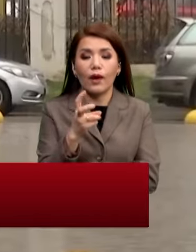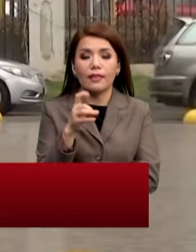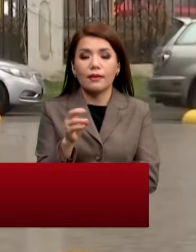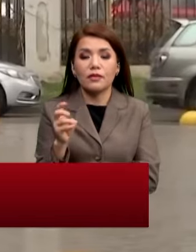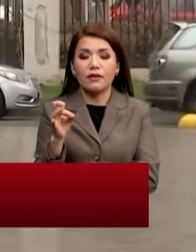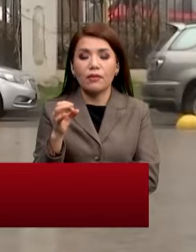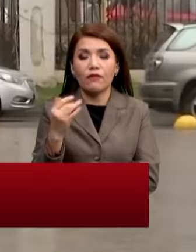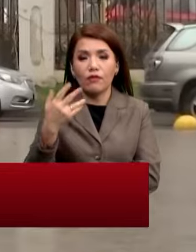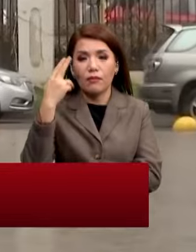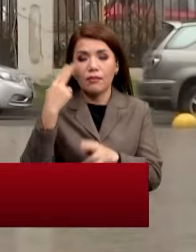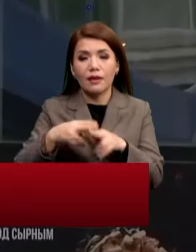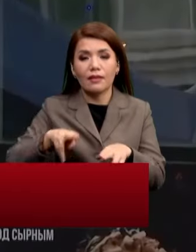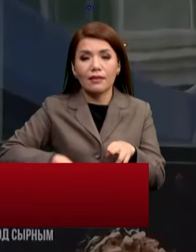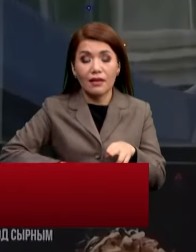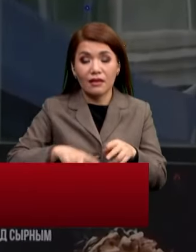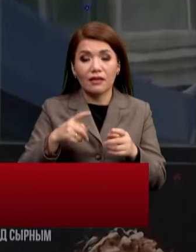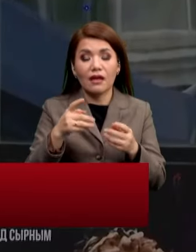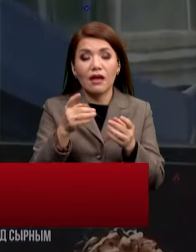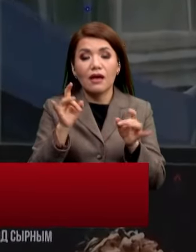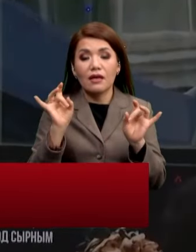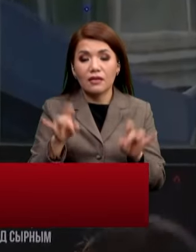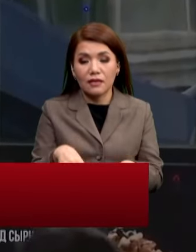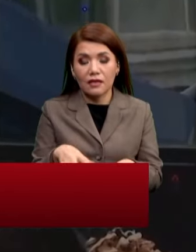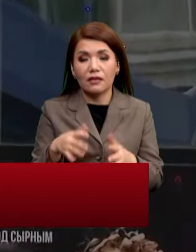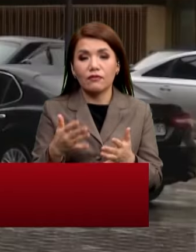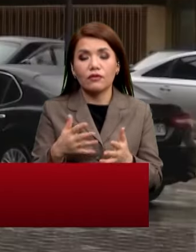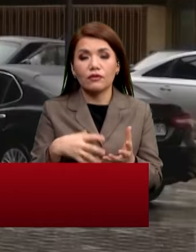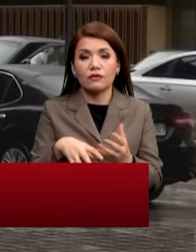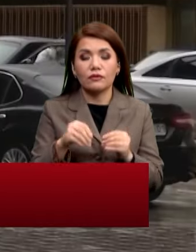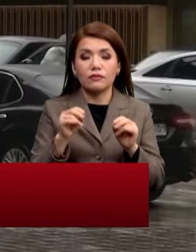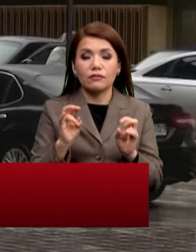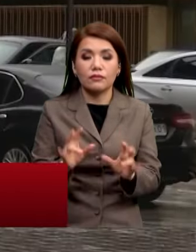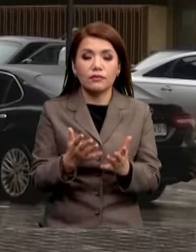Бишимбаев и его брат, директор заведения, где все произошло.